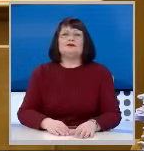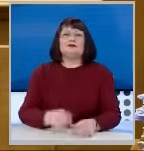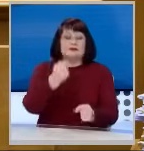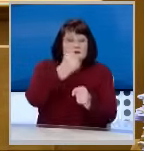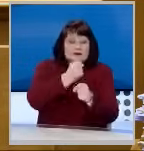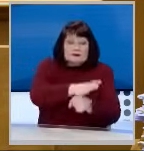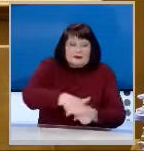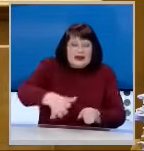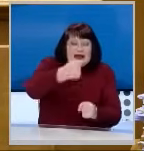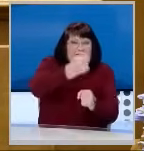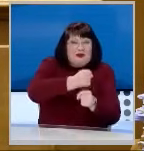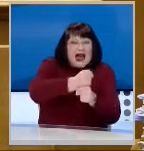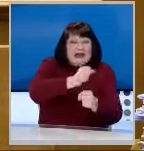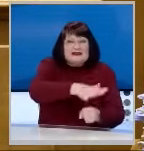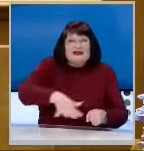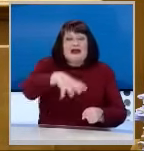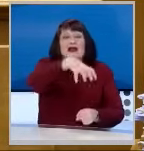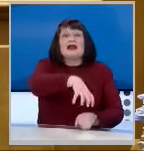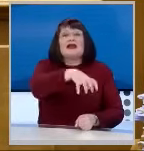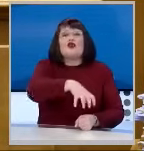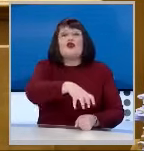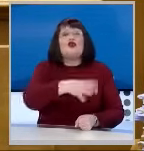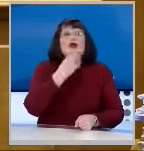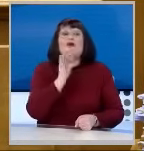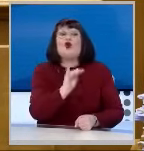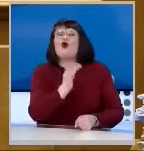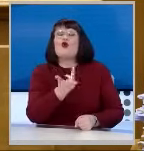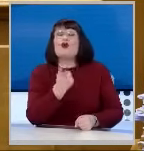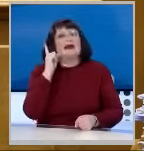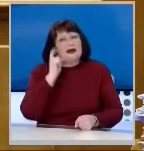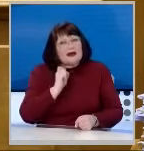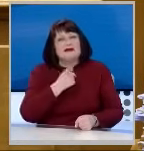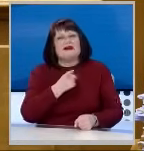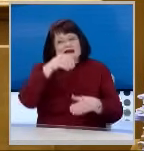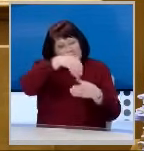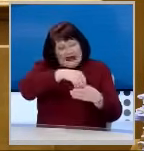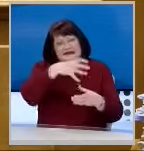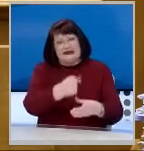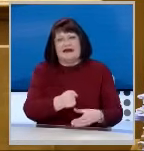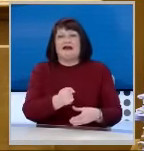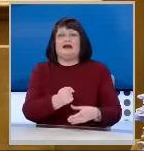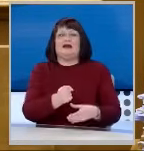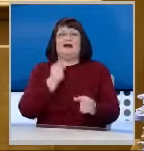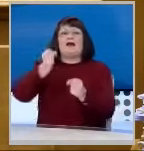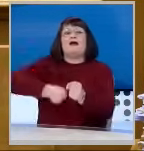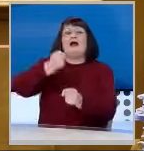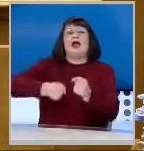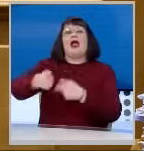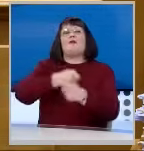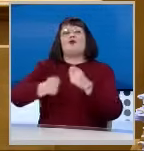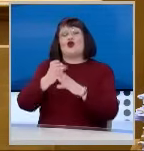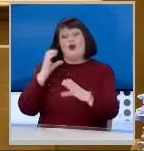χώρο μπαζώτη το χώρο γιατί ξέρατε τι περιείχε και τι μετέφερε η εμπορική